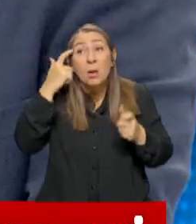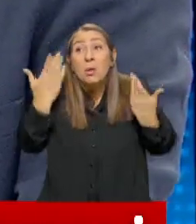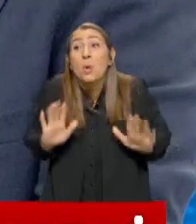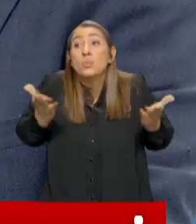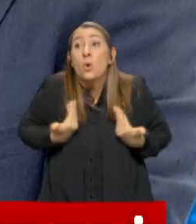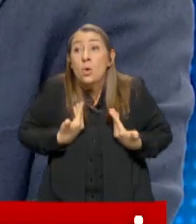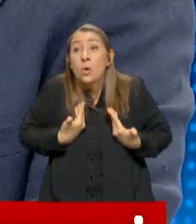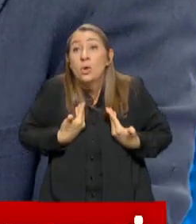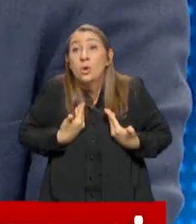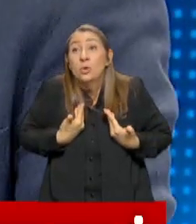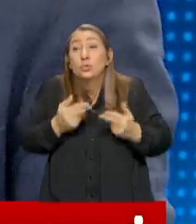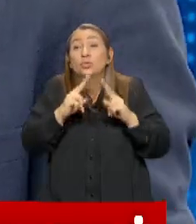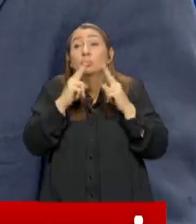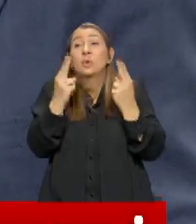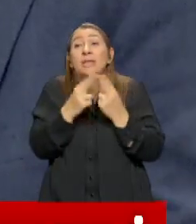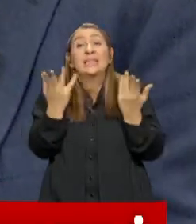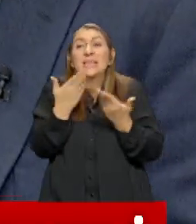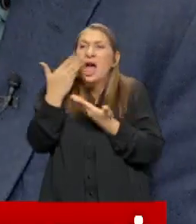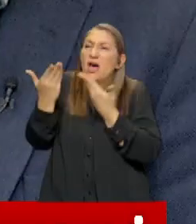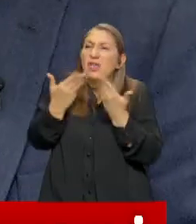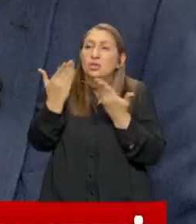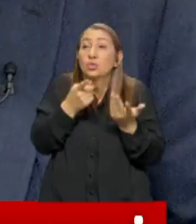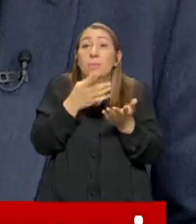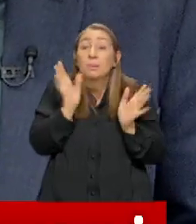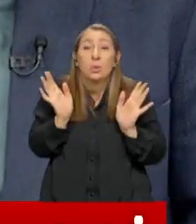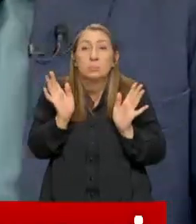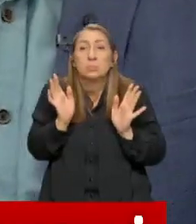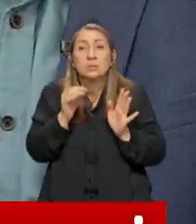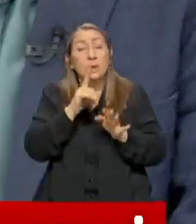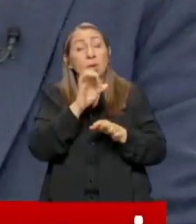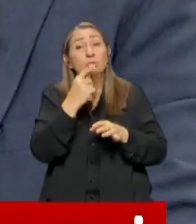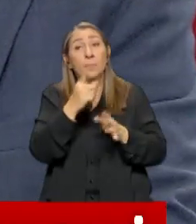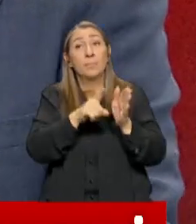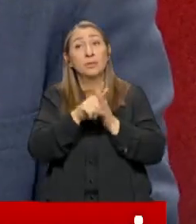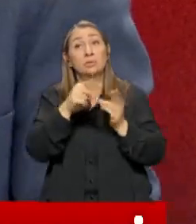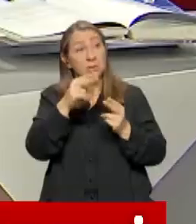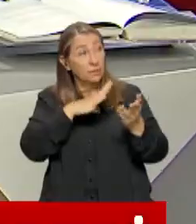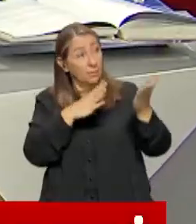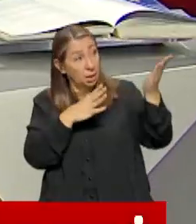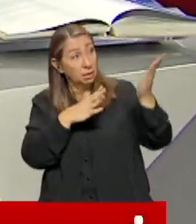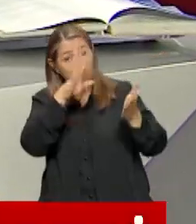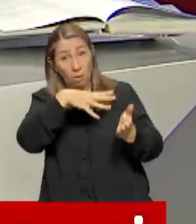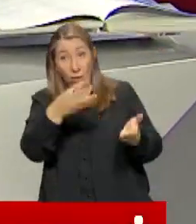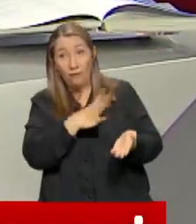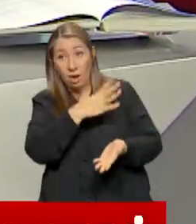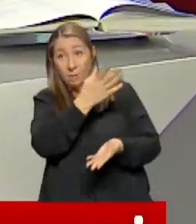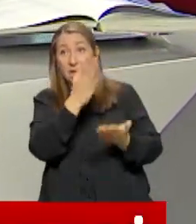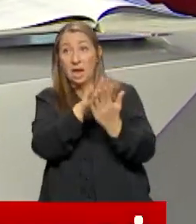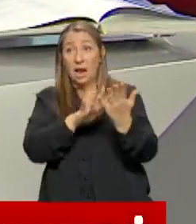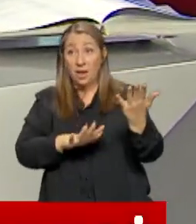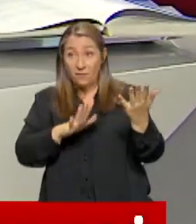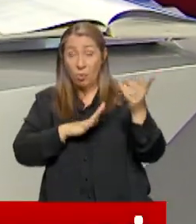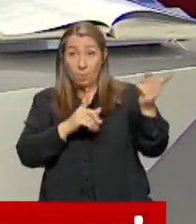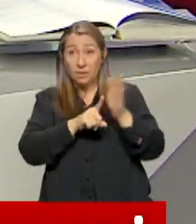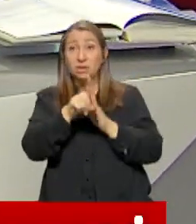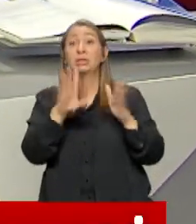Yani bunu dünyaya dolayısıyla nasıl anlatacaklar onu da bilmiyorum Sen öyle diyorsun ama bir başarı öyküsü Bak işte arkada bir tablo çıkıyor bir karne çıkıyor bu